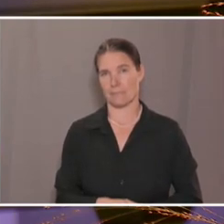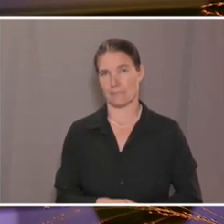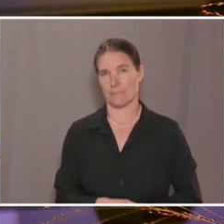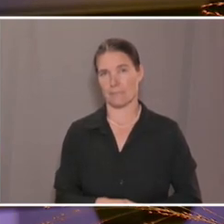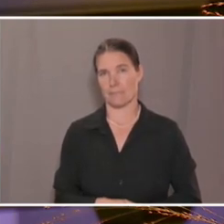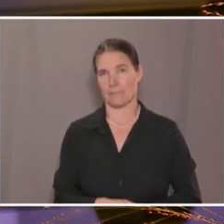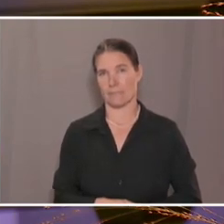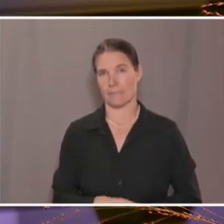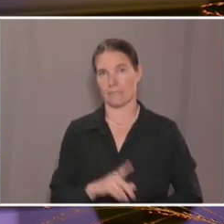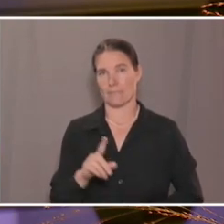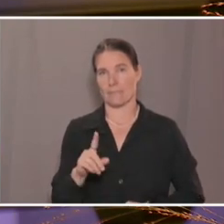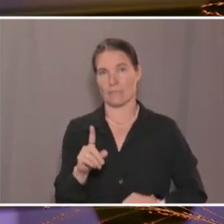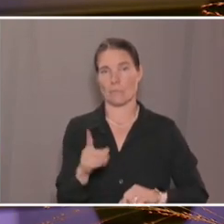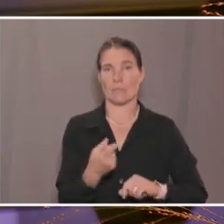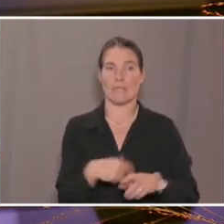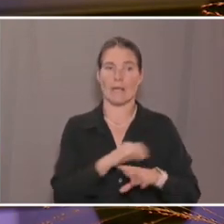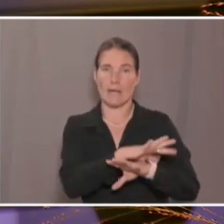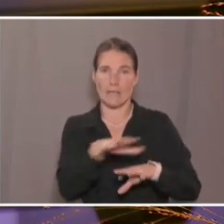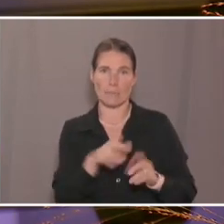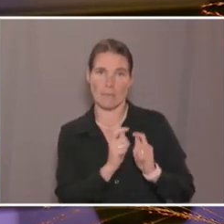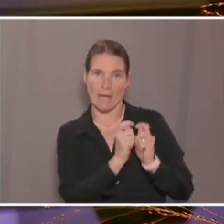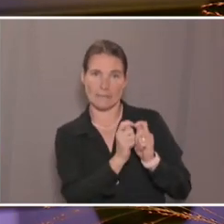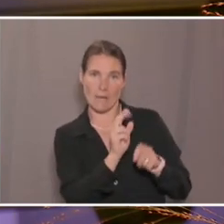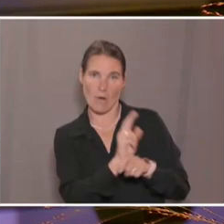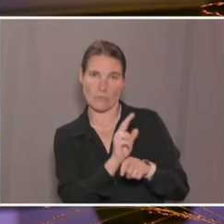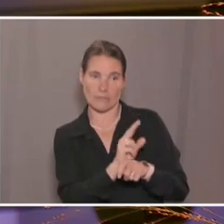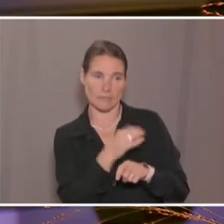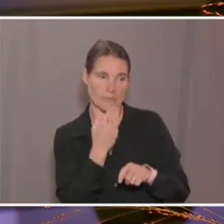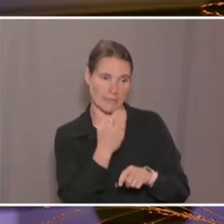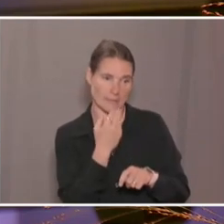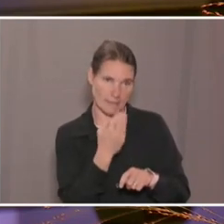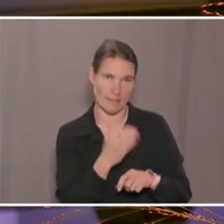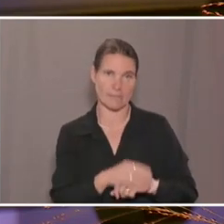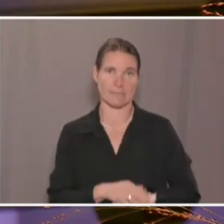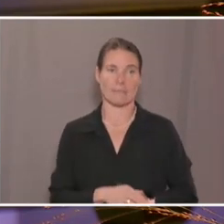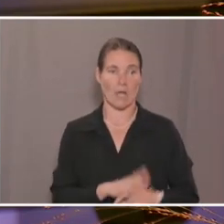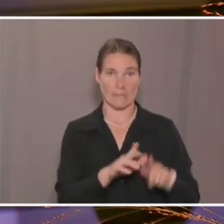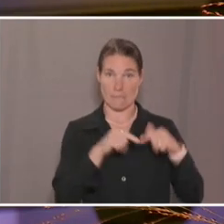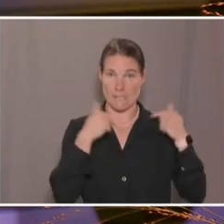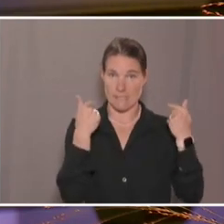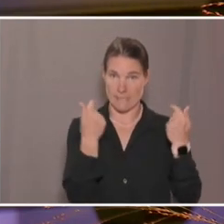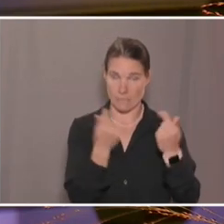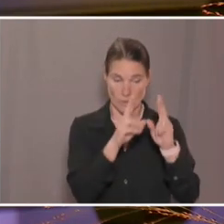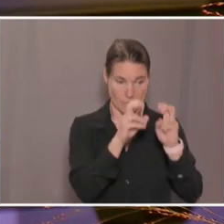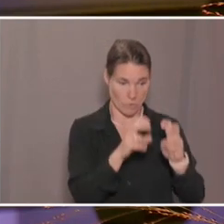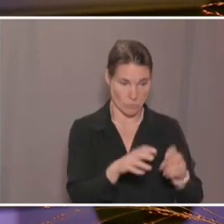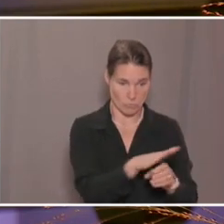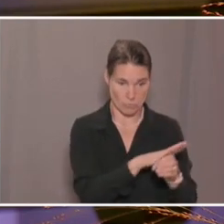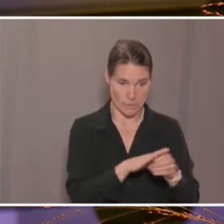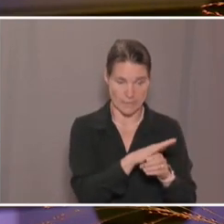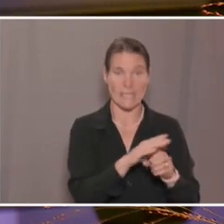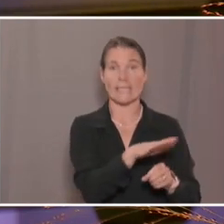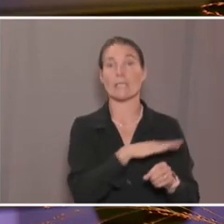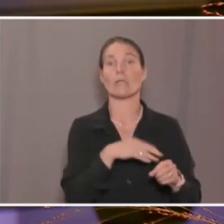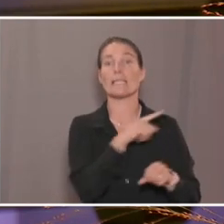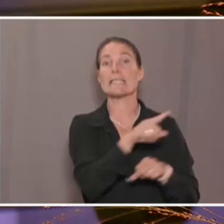alle erst wieder ausgebildet werden. Ich danke Uwe Danker und seinem Team von der Forschungsstelle für regionale Zeitgeschichte